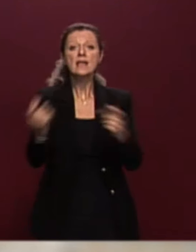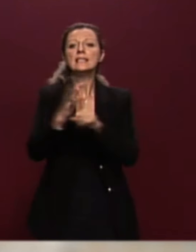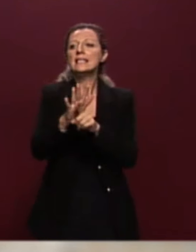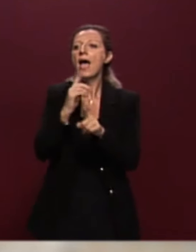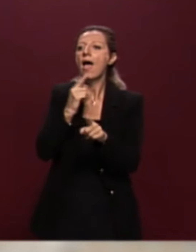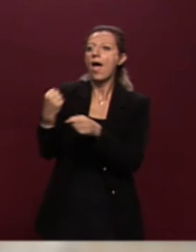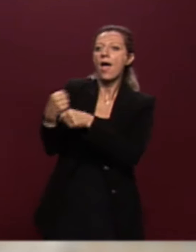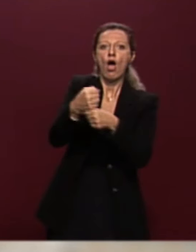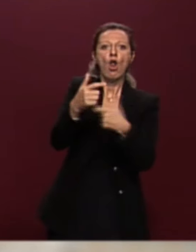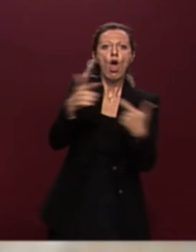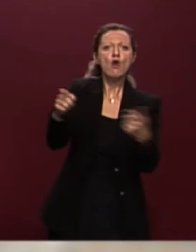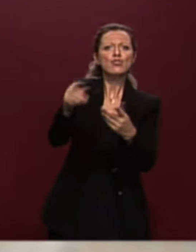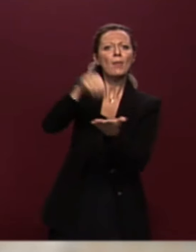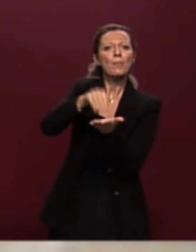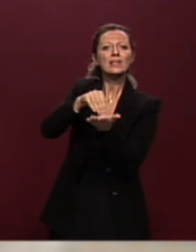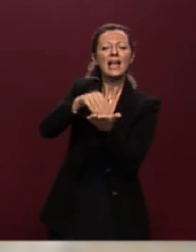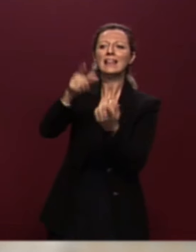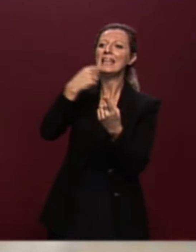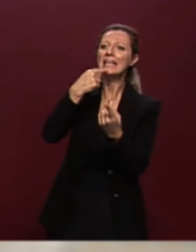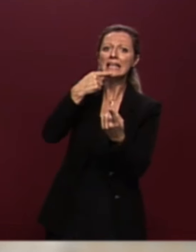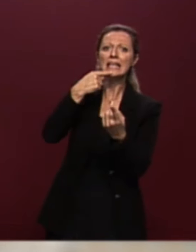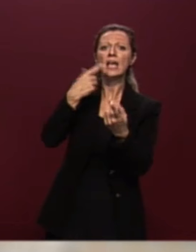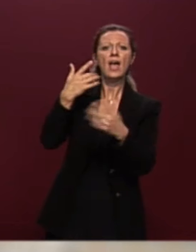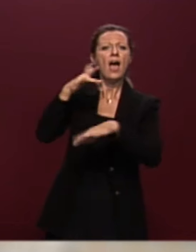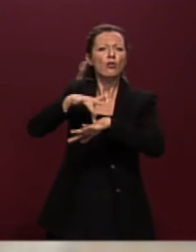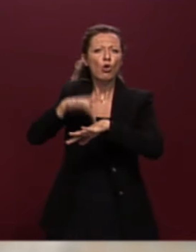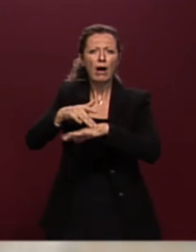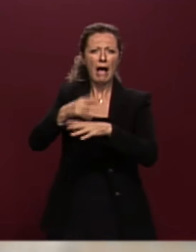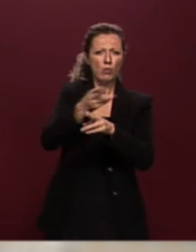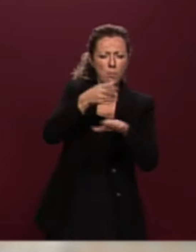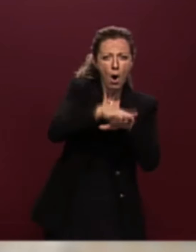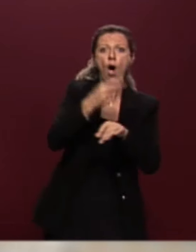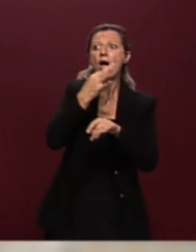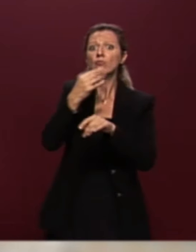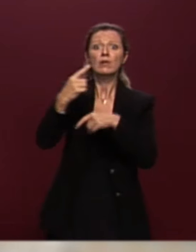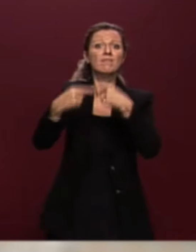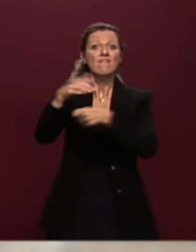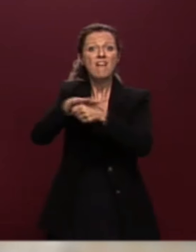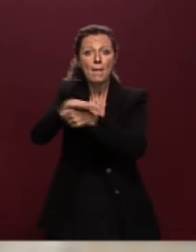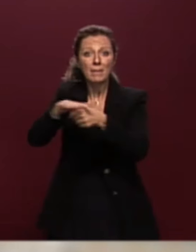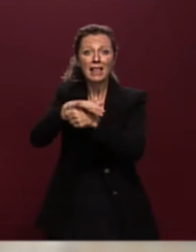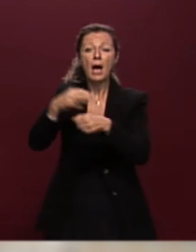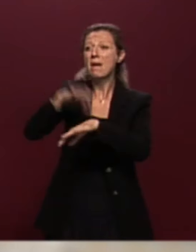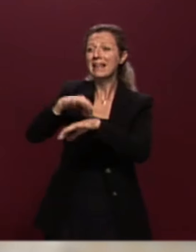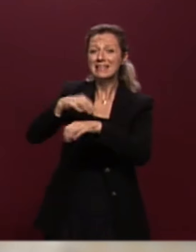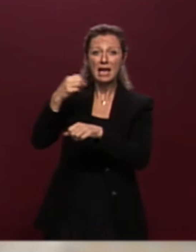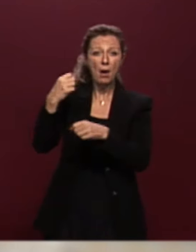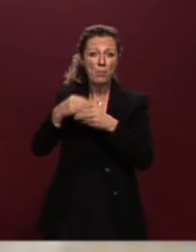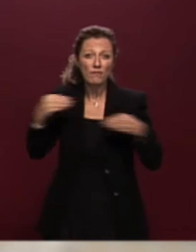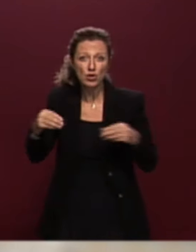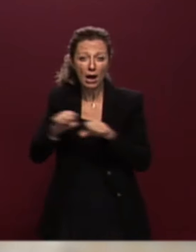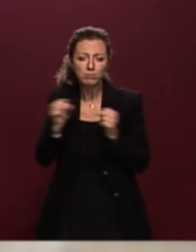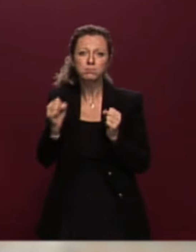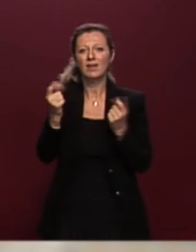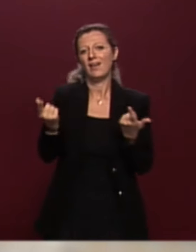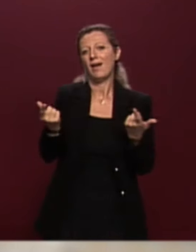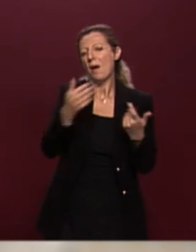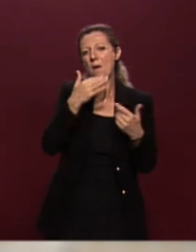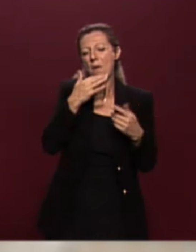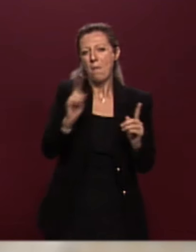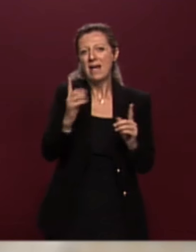propri cari in una strage sul lavoro, in un infortunio o in una malattia professionale. Come ricordava anche il Presidente della